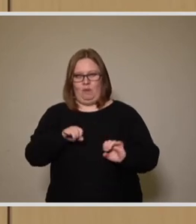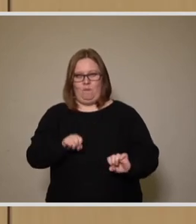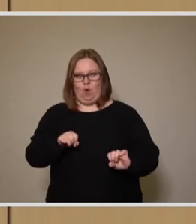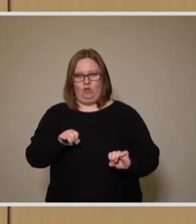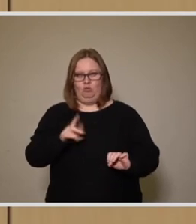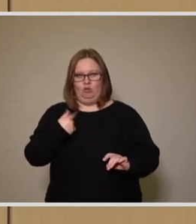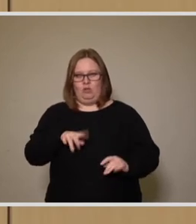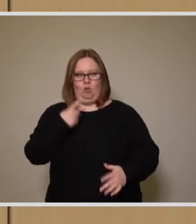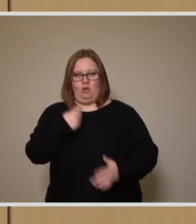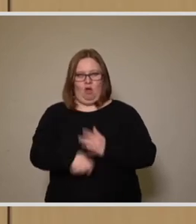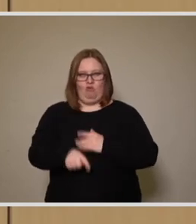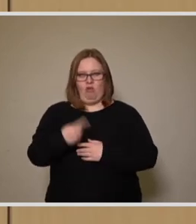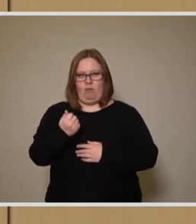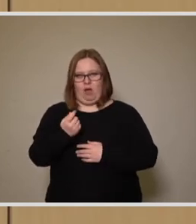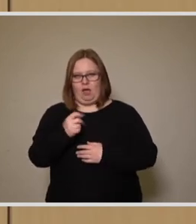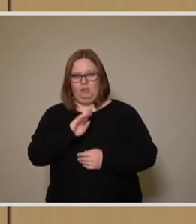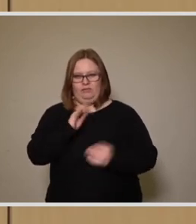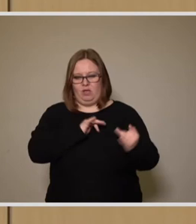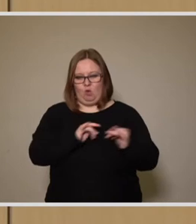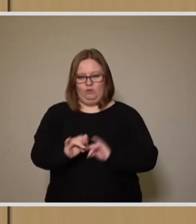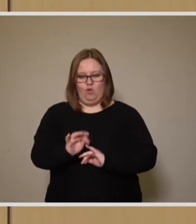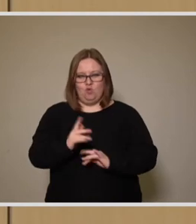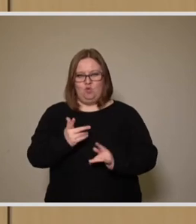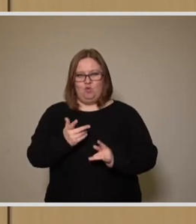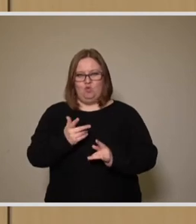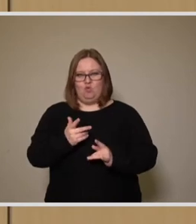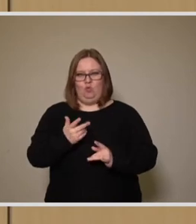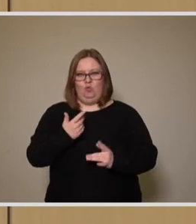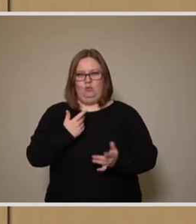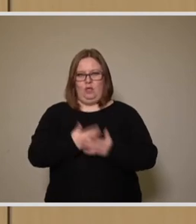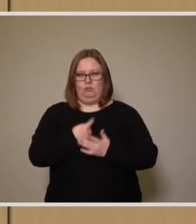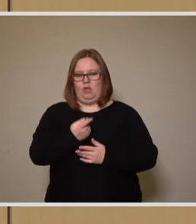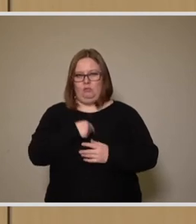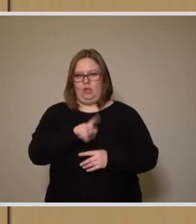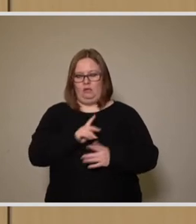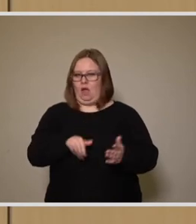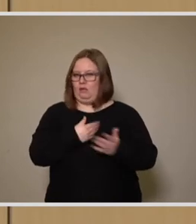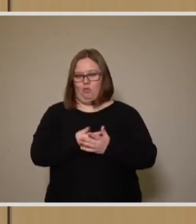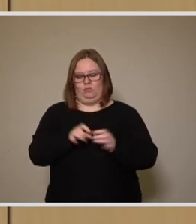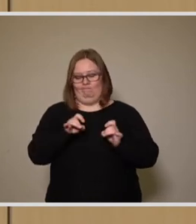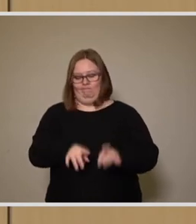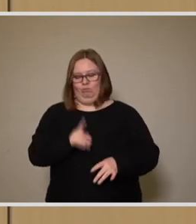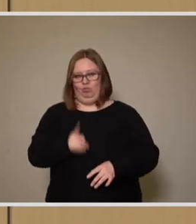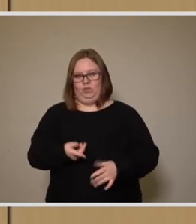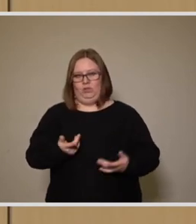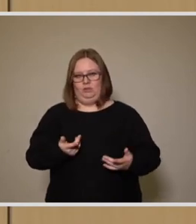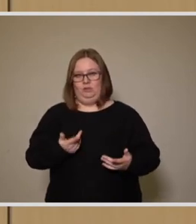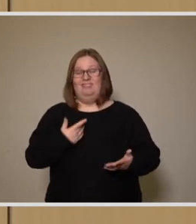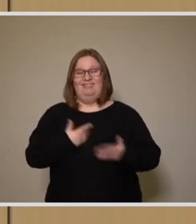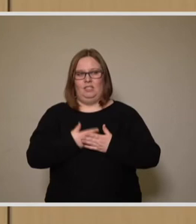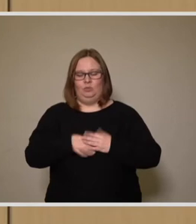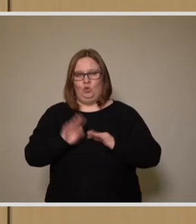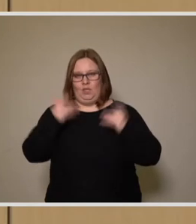er dann auf den Kaufpreis sich auswirken würde, zustande kommt, dass er dann sein Angebot nicht mehr aufrechterhält. Das vielleicht noch